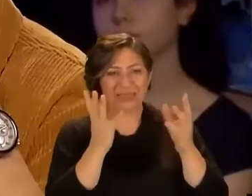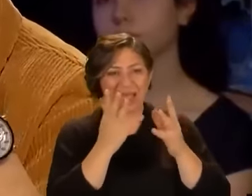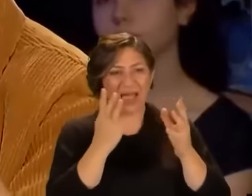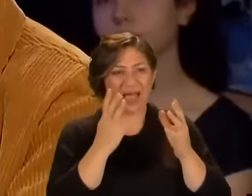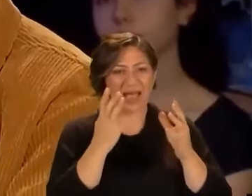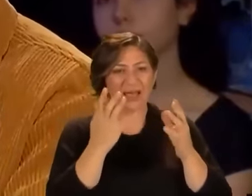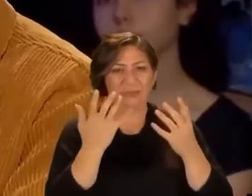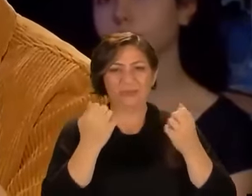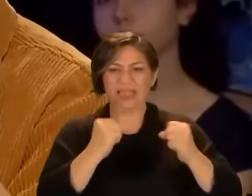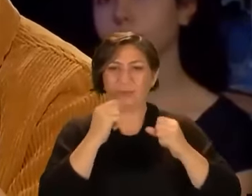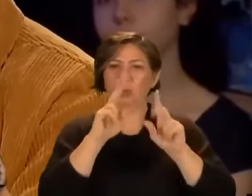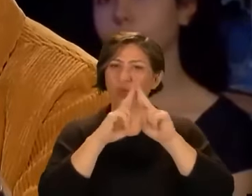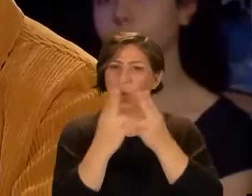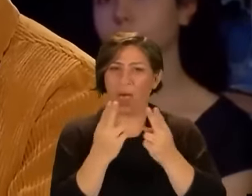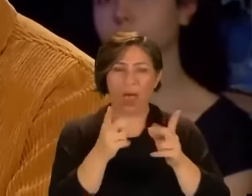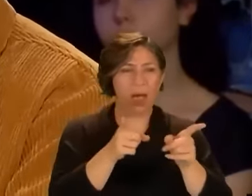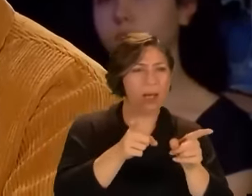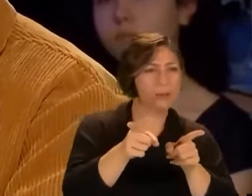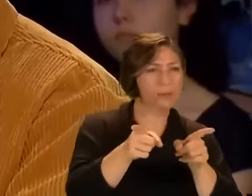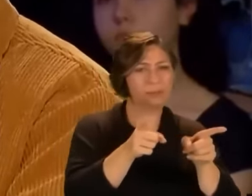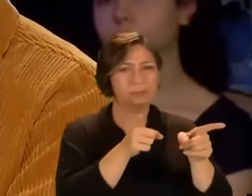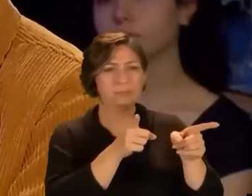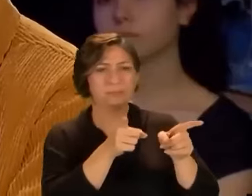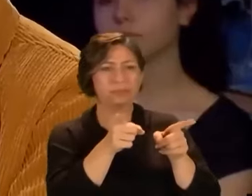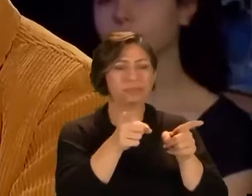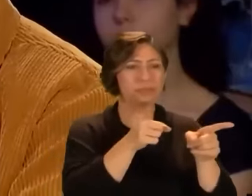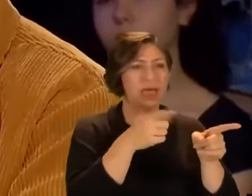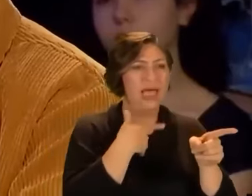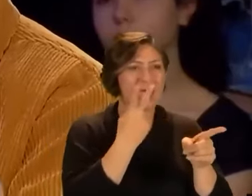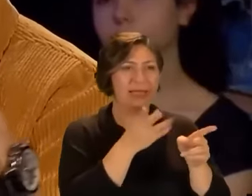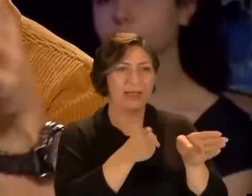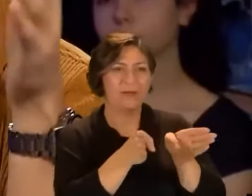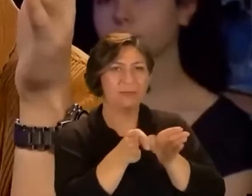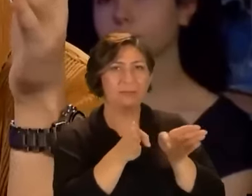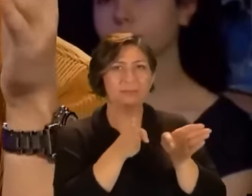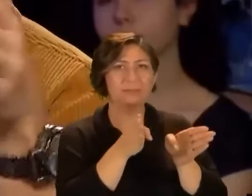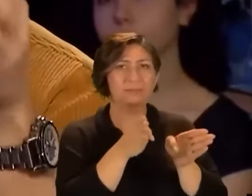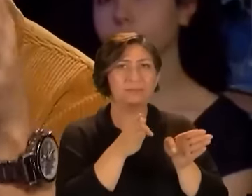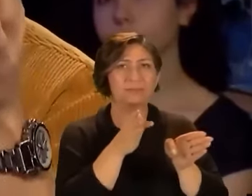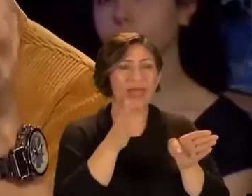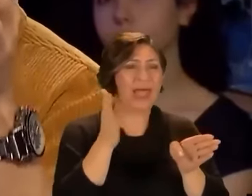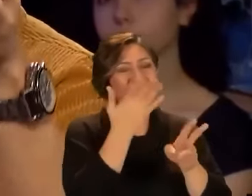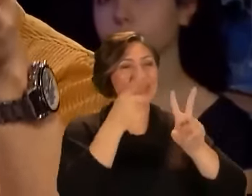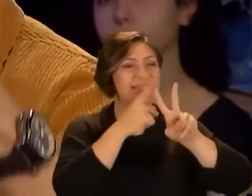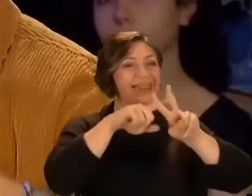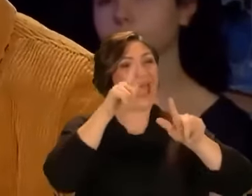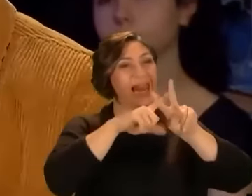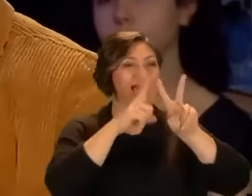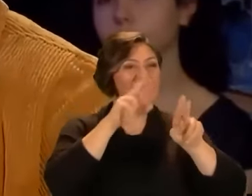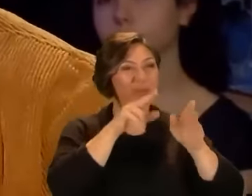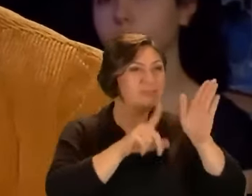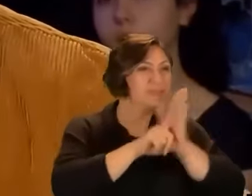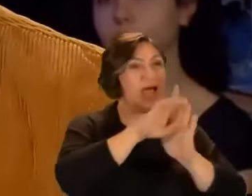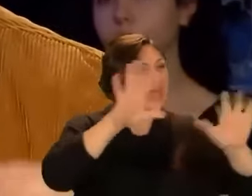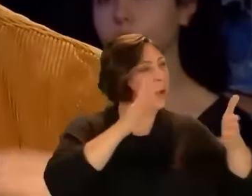daha underground bir dünya ayrımındayım şu an. İki tarafa da şimdi hadi Nalan gibi hitler yapalım,